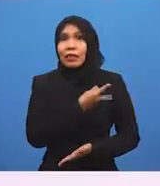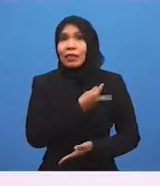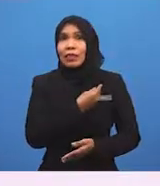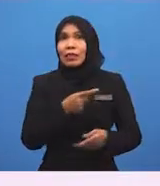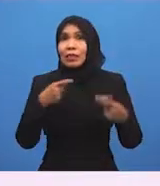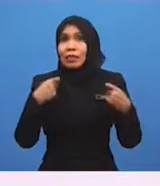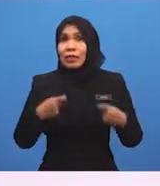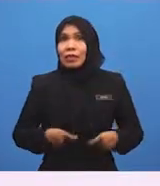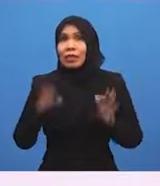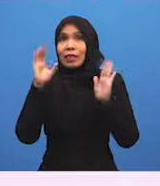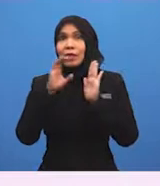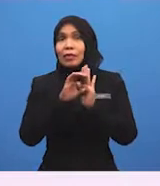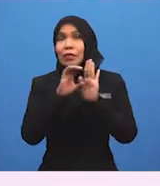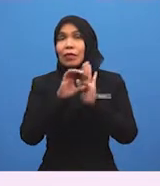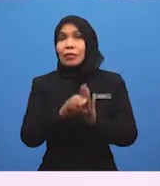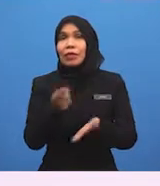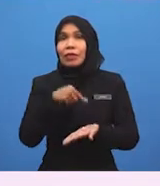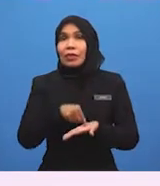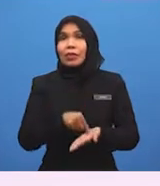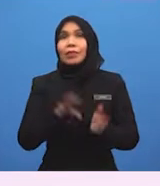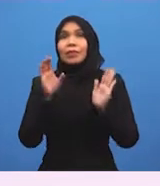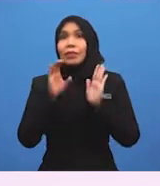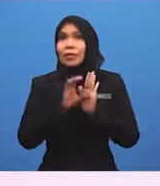ini. Gambar pertama,